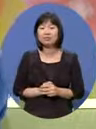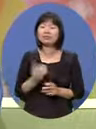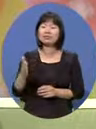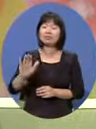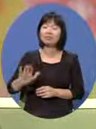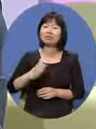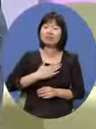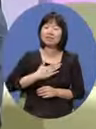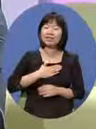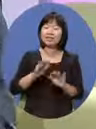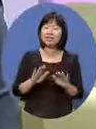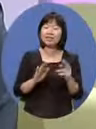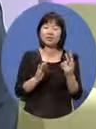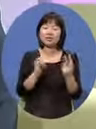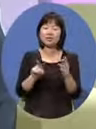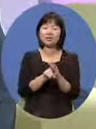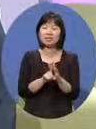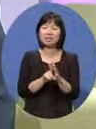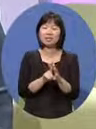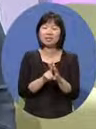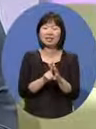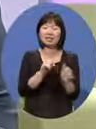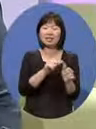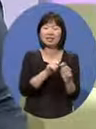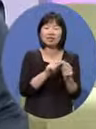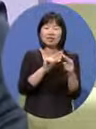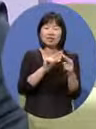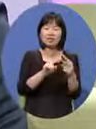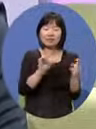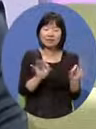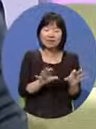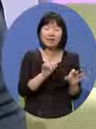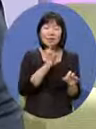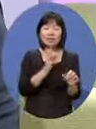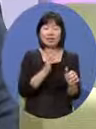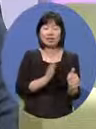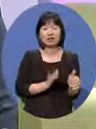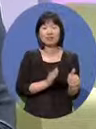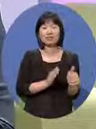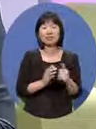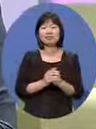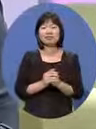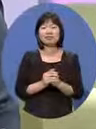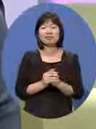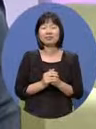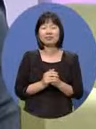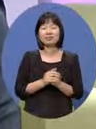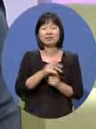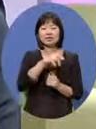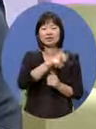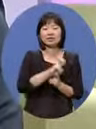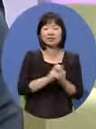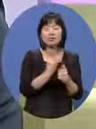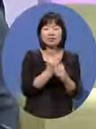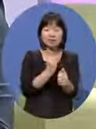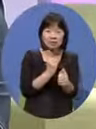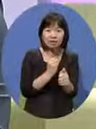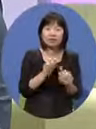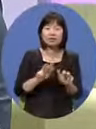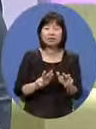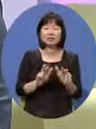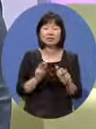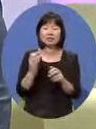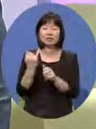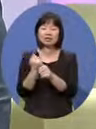그런데 제가 이제 요 두 분을 위한 솔루션을 이제 두 가지만 잠깐 이야기하면 예. 그 우리 심진호님은 남편은